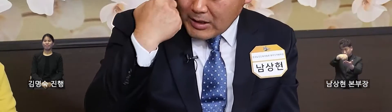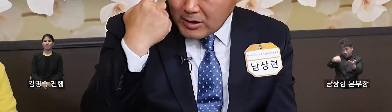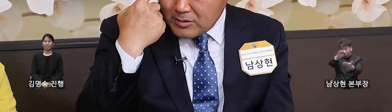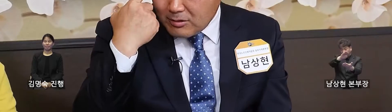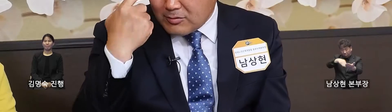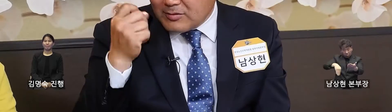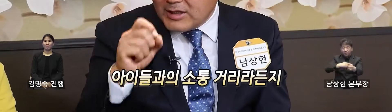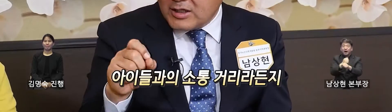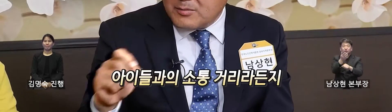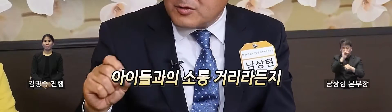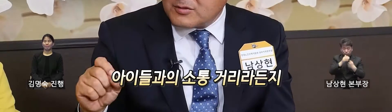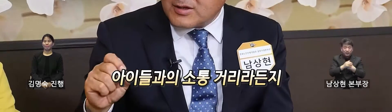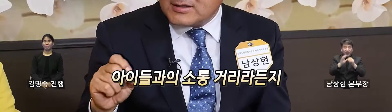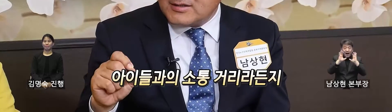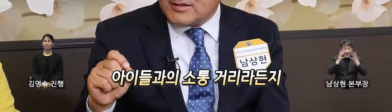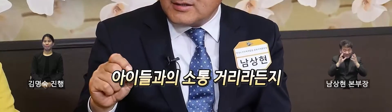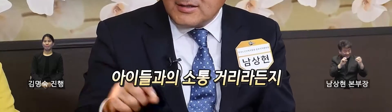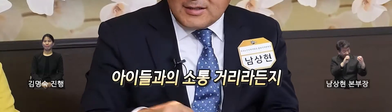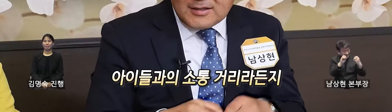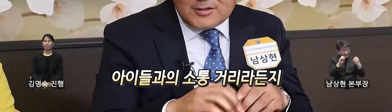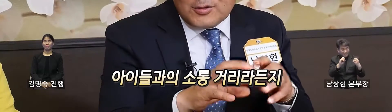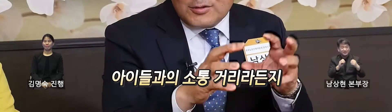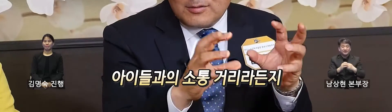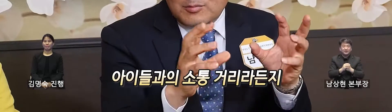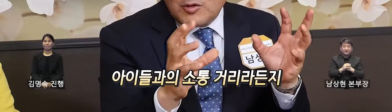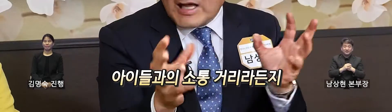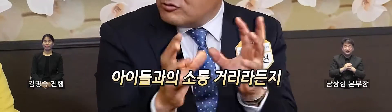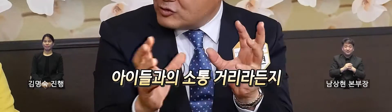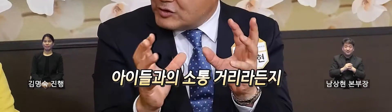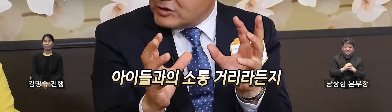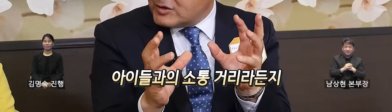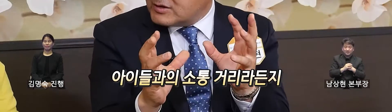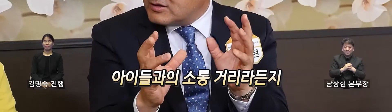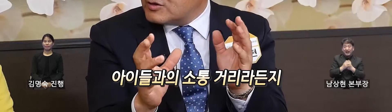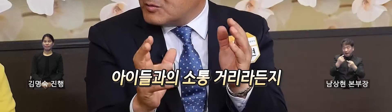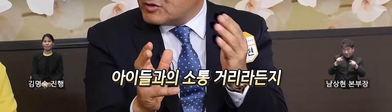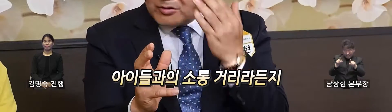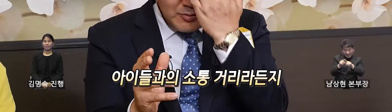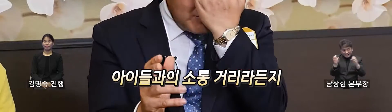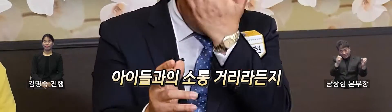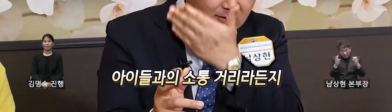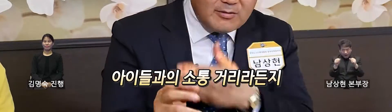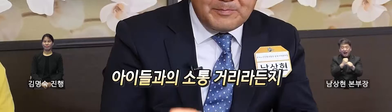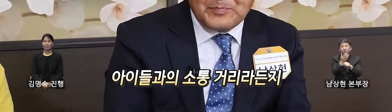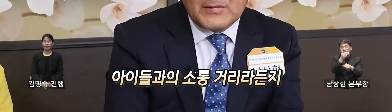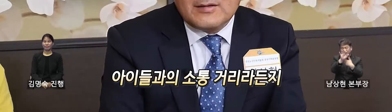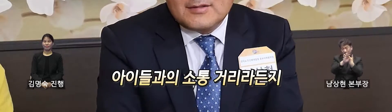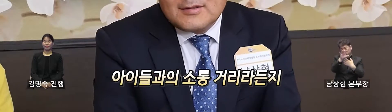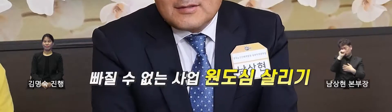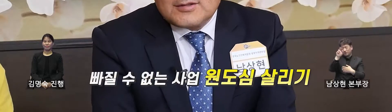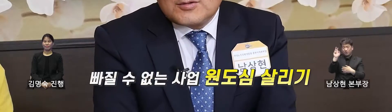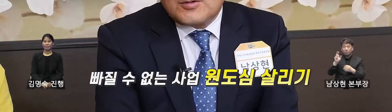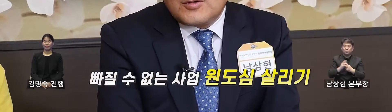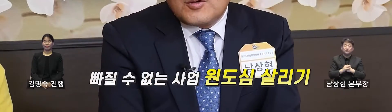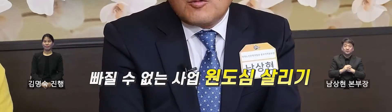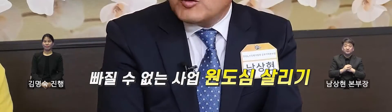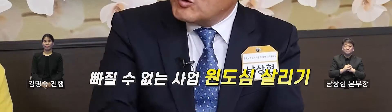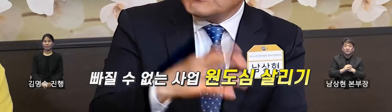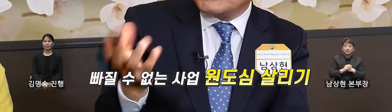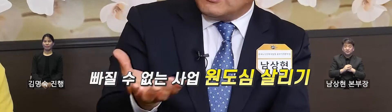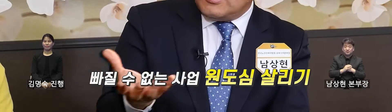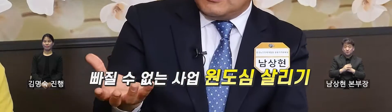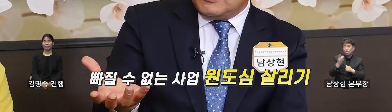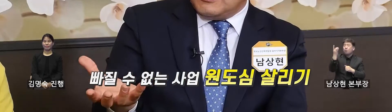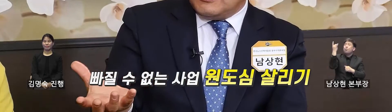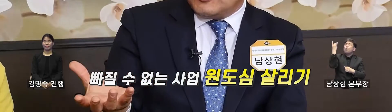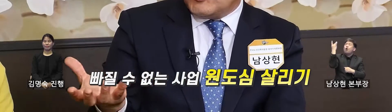또 애기들하고 얘기하면서 같이 그런 뭐 나눌 수 있는 것들이 좀 있었으면 좋겠고 또